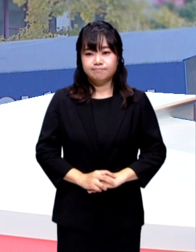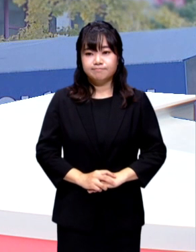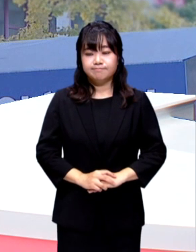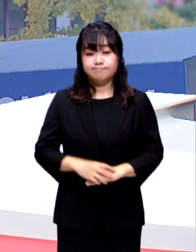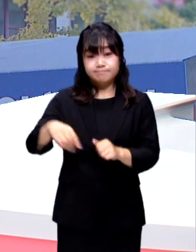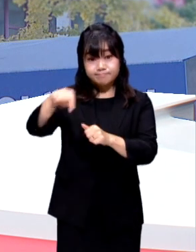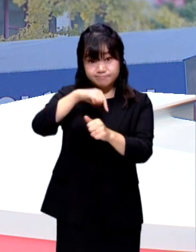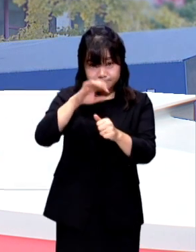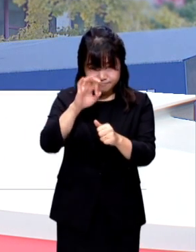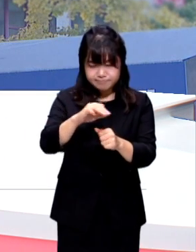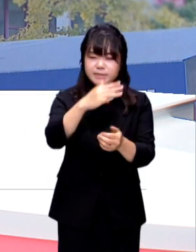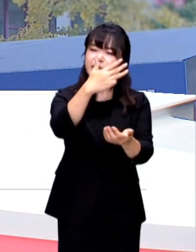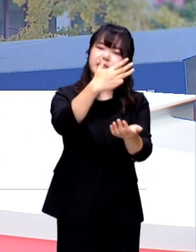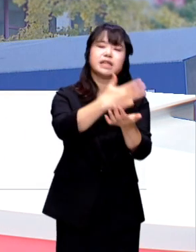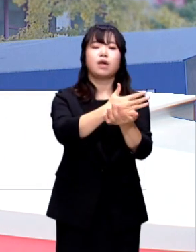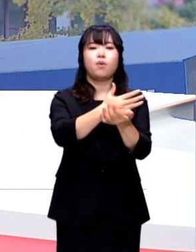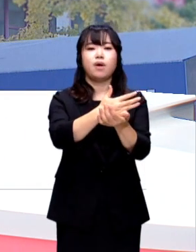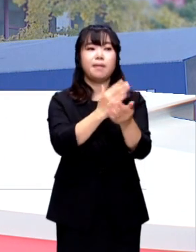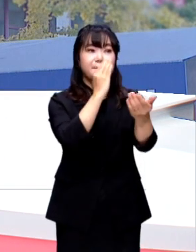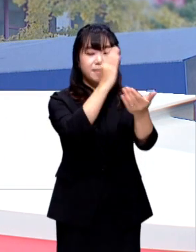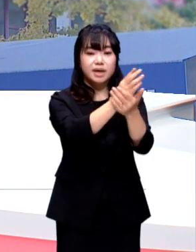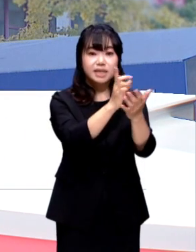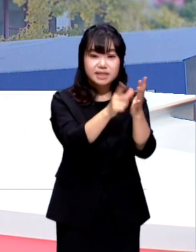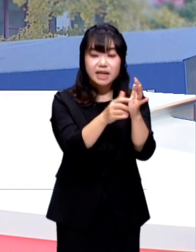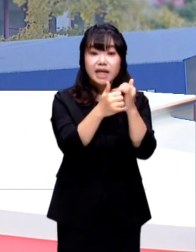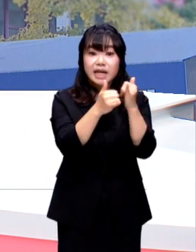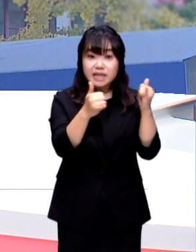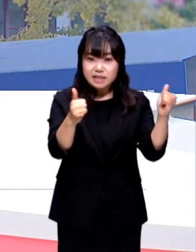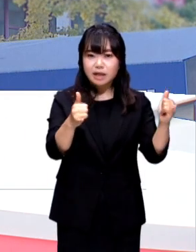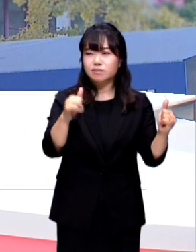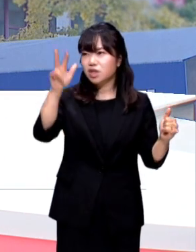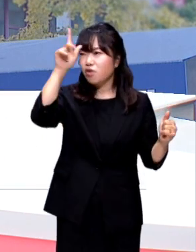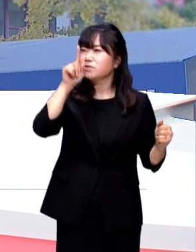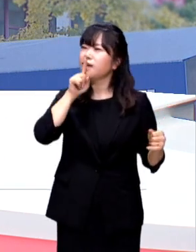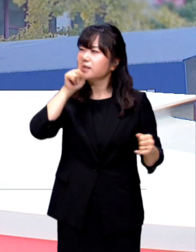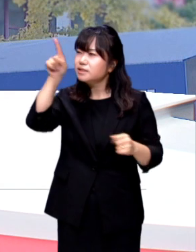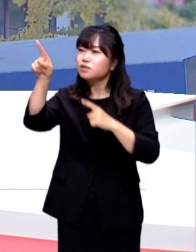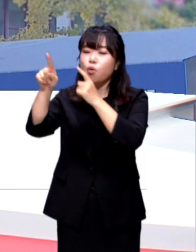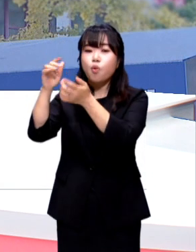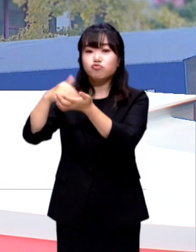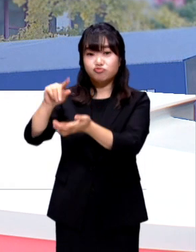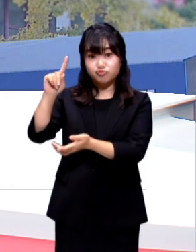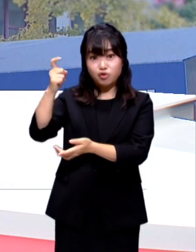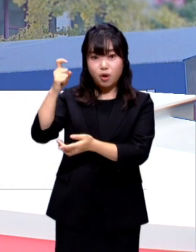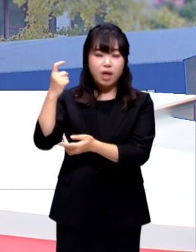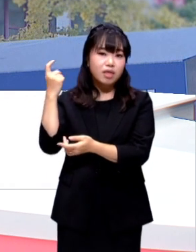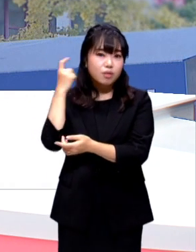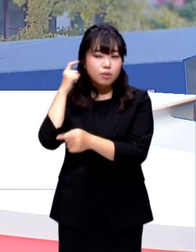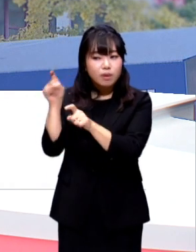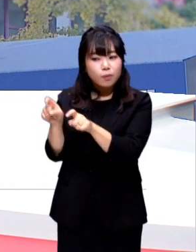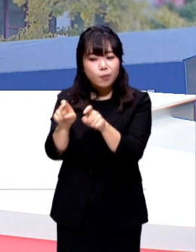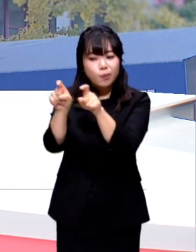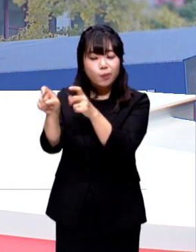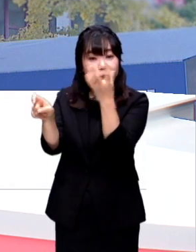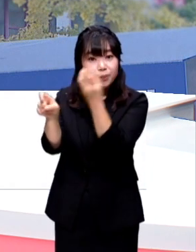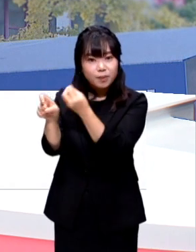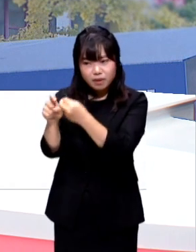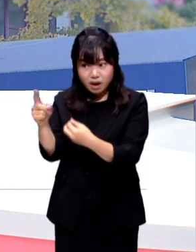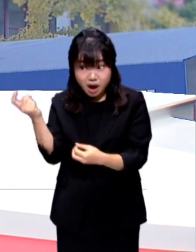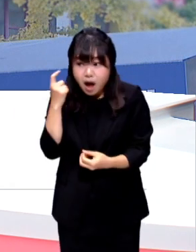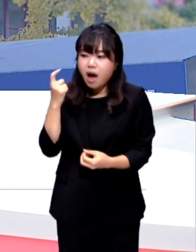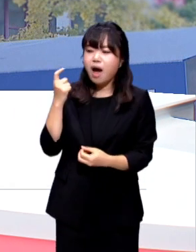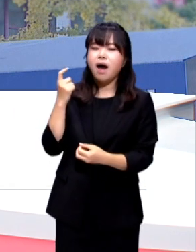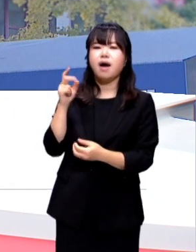네, 이런 가운데 이태원 참사 당일 시민들이 경찰에 신고한 11건의 접수 녹취록이 공개돼 파장이 일고